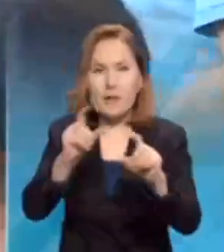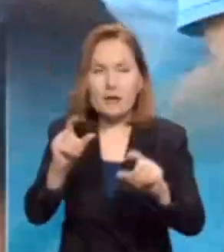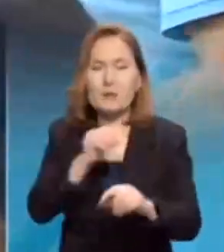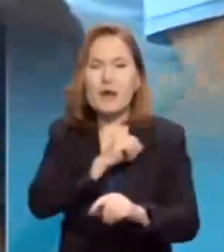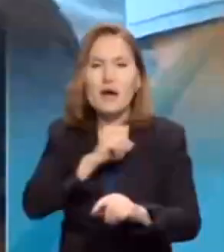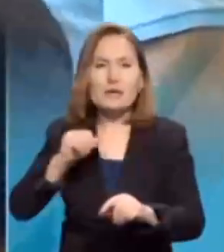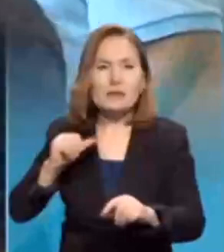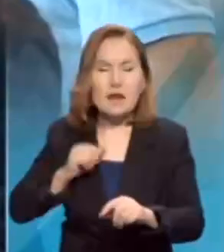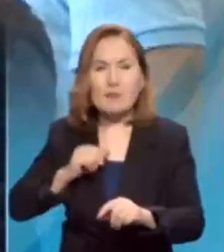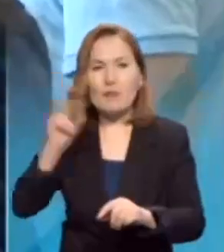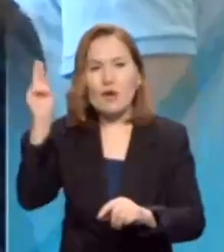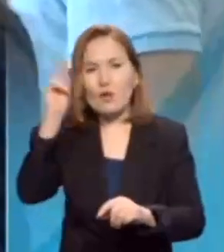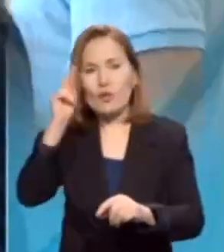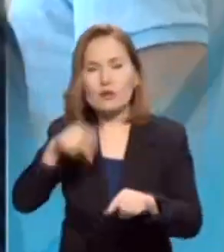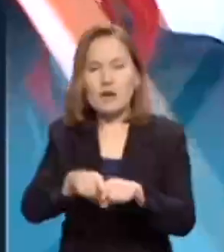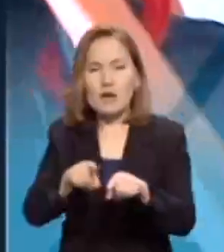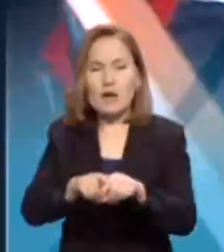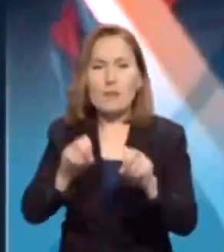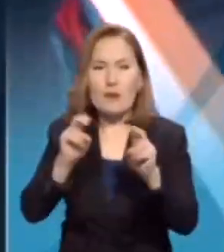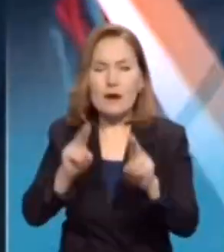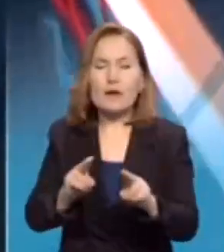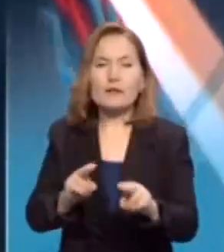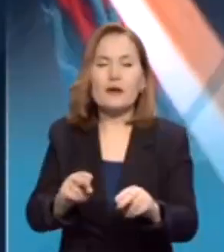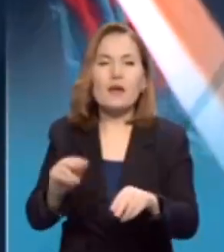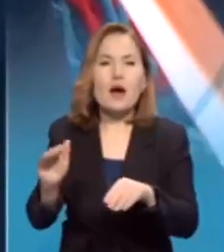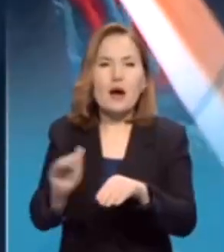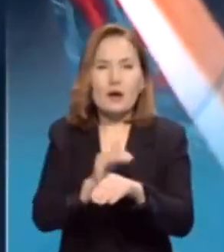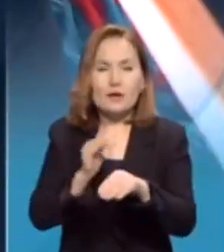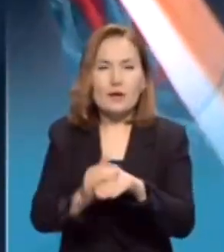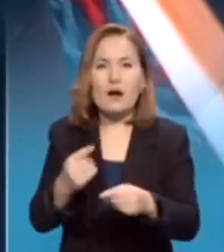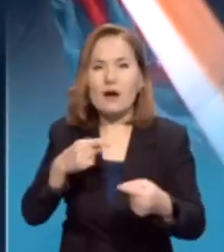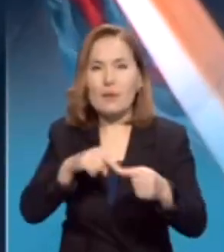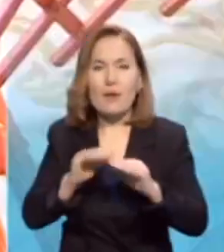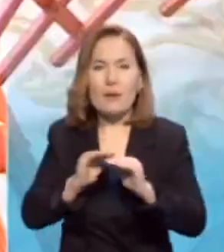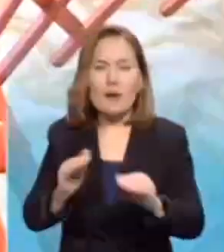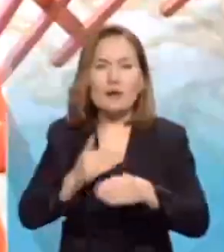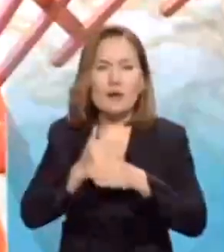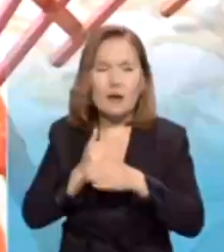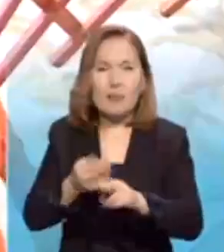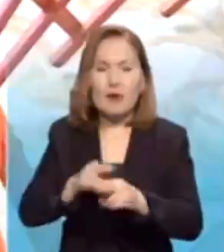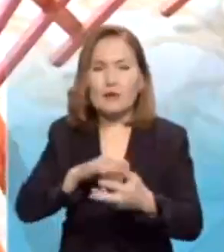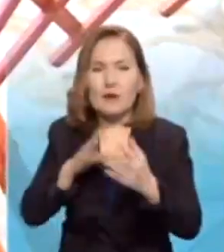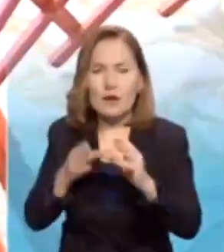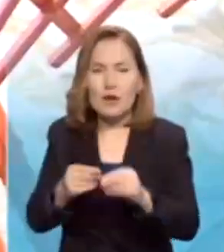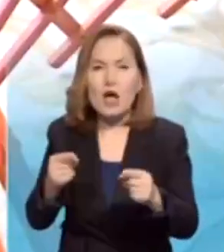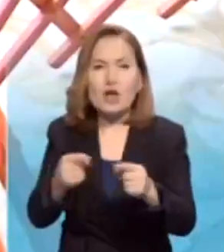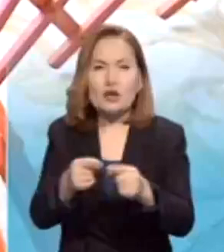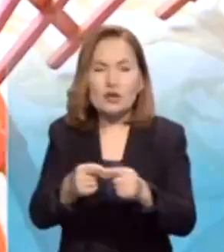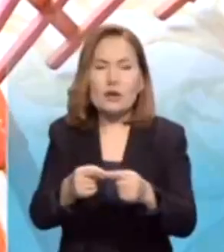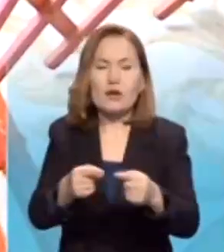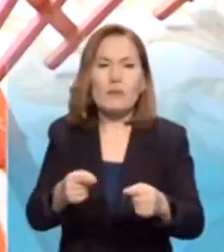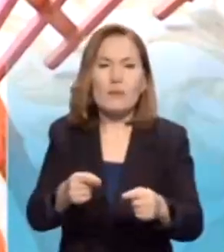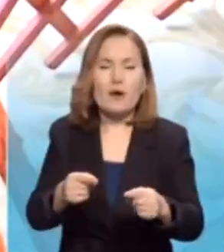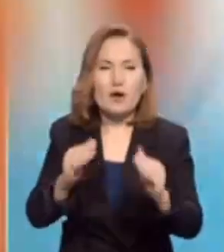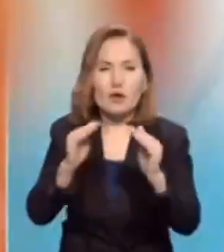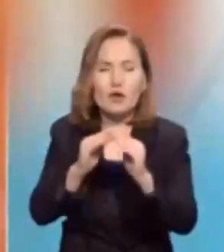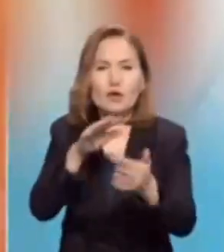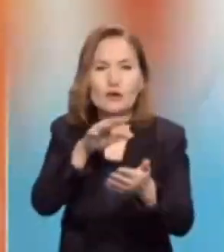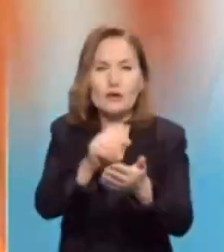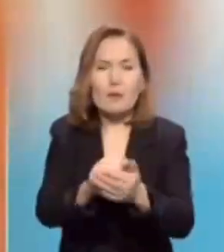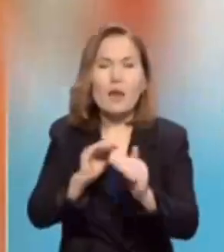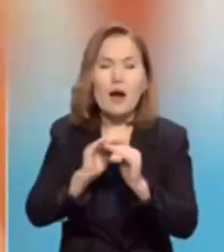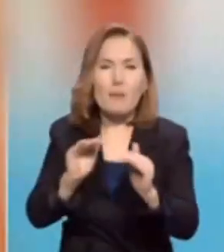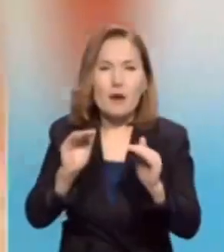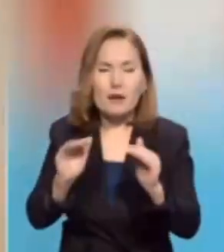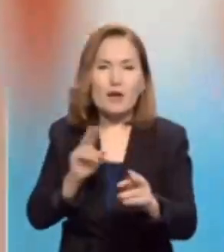Бұл қажымұқандықтар қолға алған адал жүрек жобасының жемісі. Ауылдағы жер үйді жалға алған олар баланың бойына ұлттық құндылықтарды